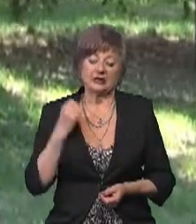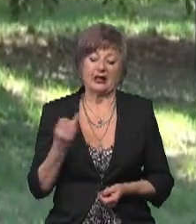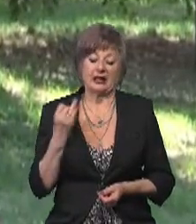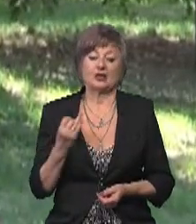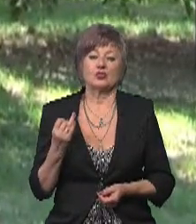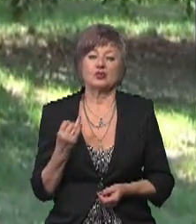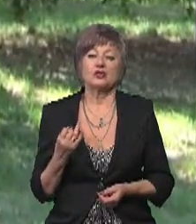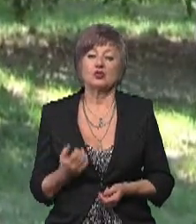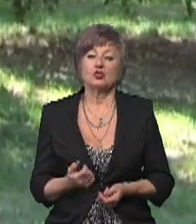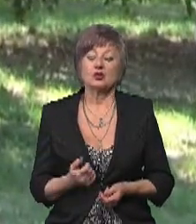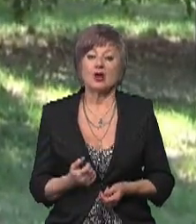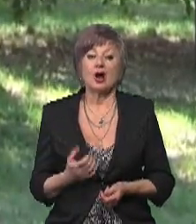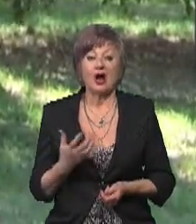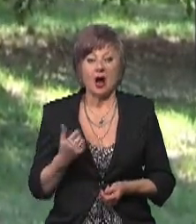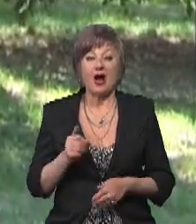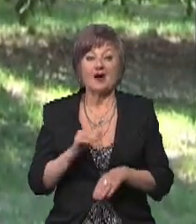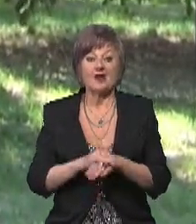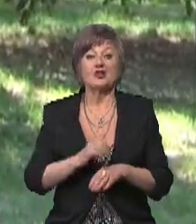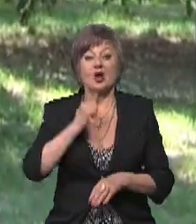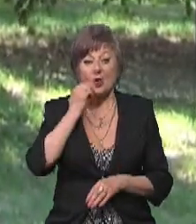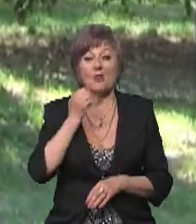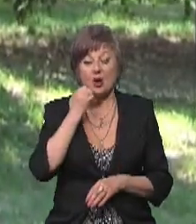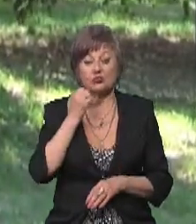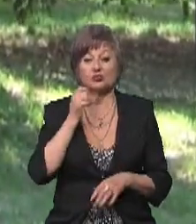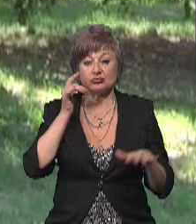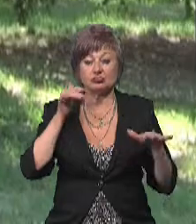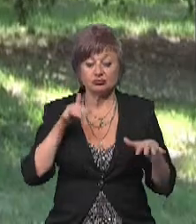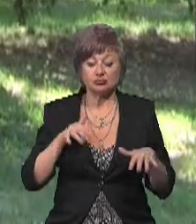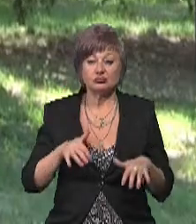заінтересують, зацікавлять. А, звісно ж, бабуся на цей,